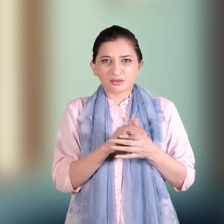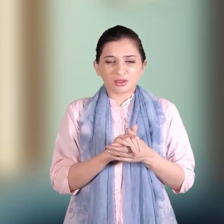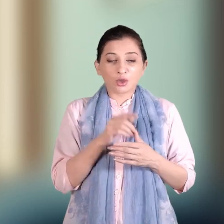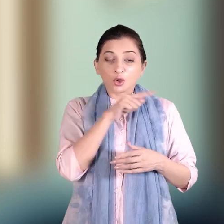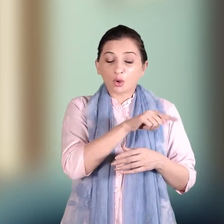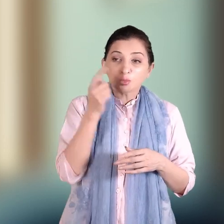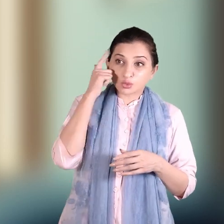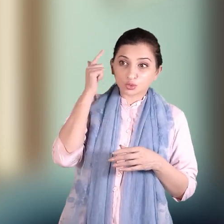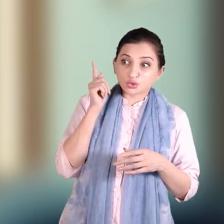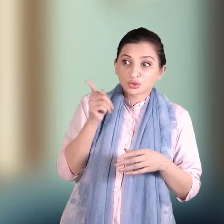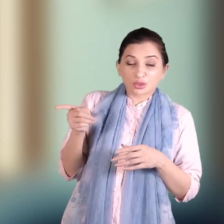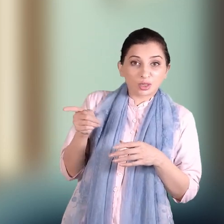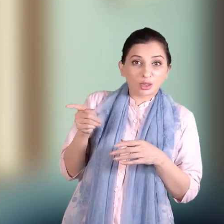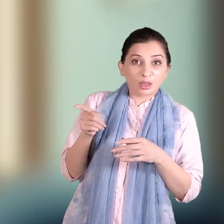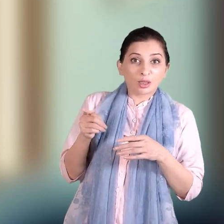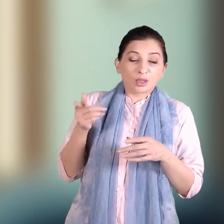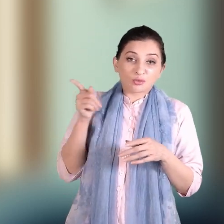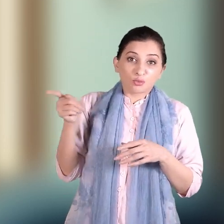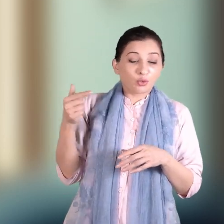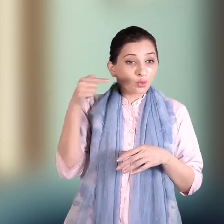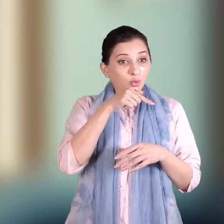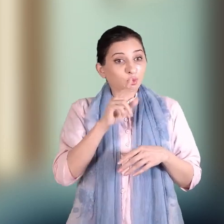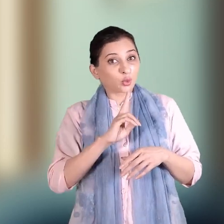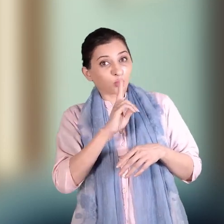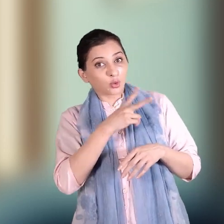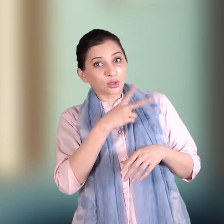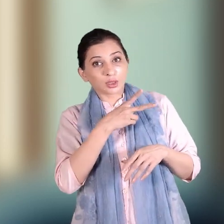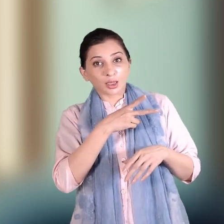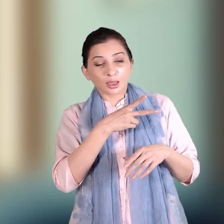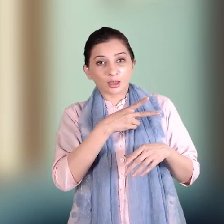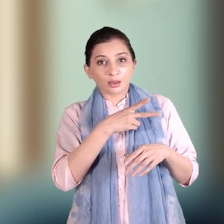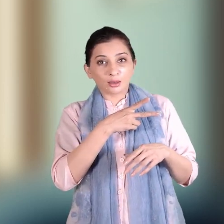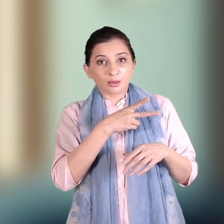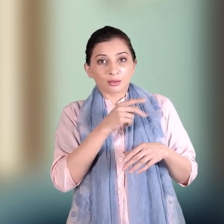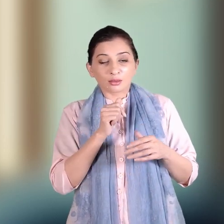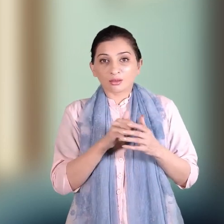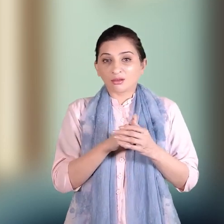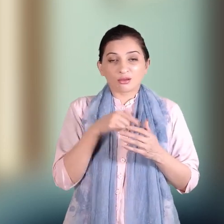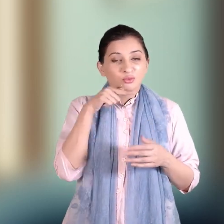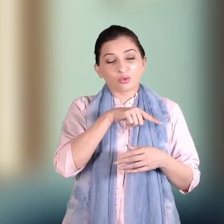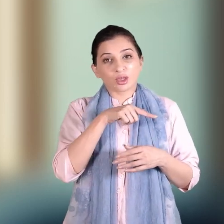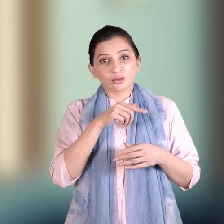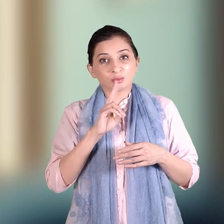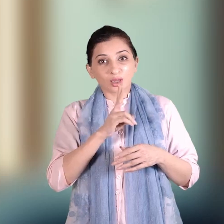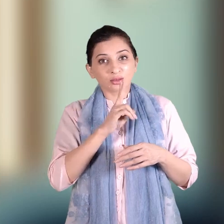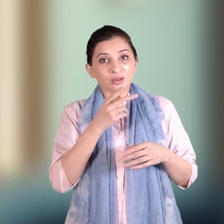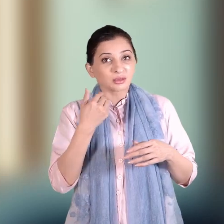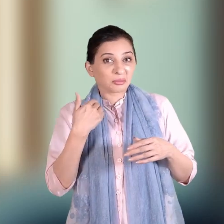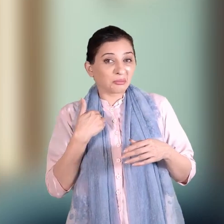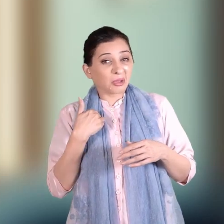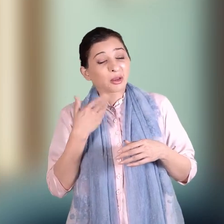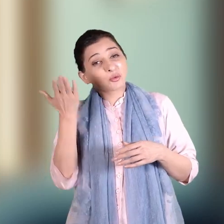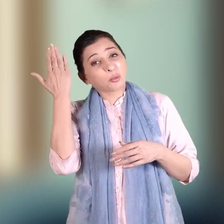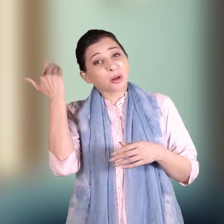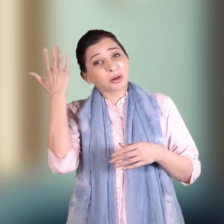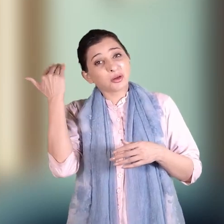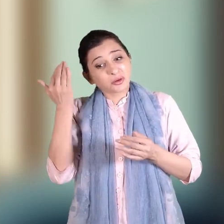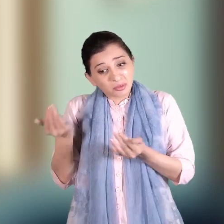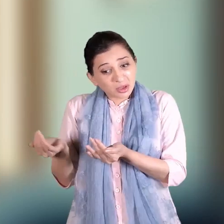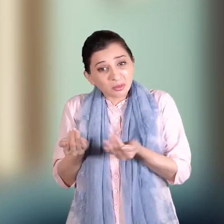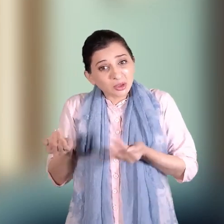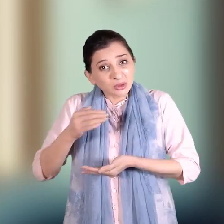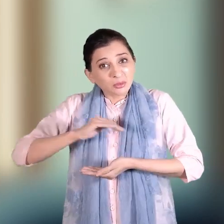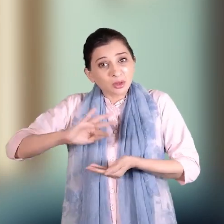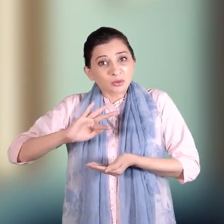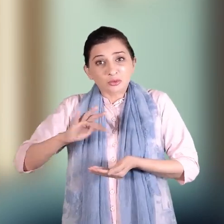मेरी अम्मी या मेरी mother-in-law जो हैं, मेरी सास जो हैं, उन्होंने वो I feel really bad, वो मुझे कहती हैं मैंने तो अपने टाइम पे